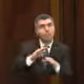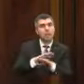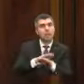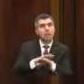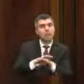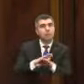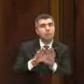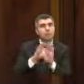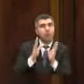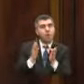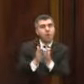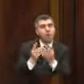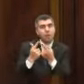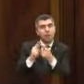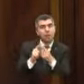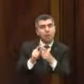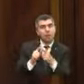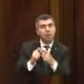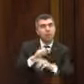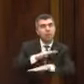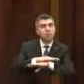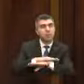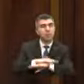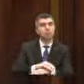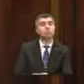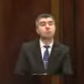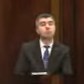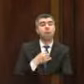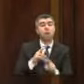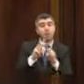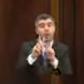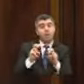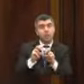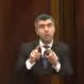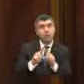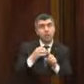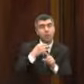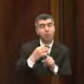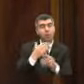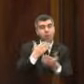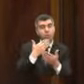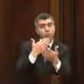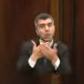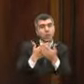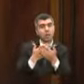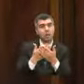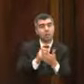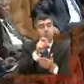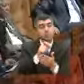في شعارات أخلاقية وحصول أو البحث على الحصول على المنافع بشكل جشع